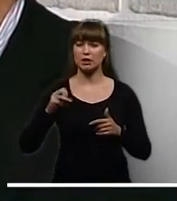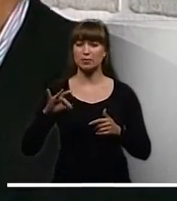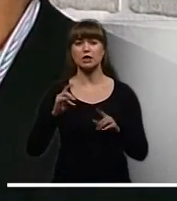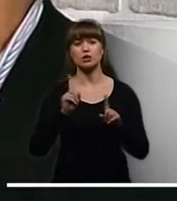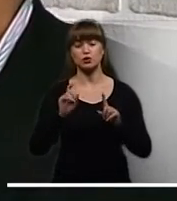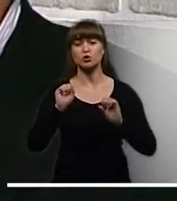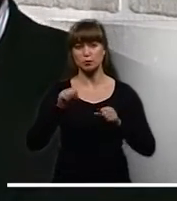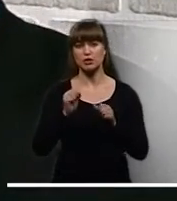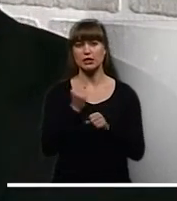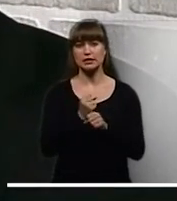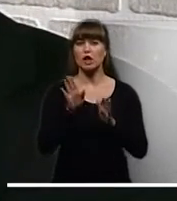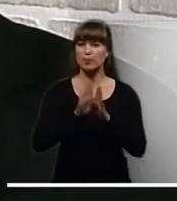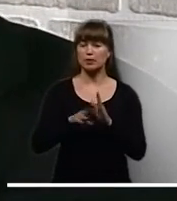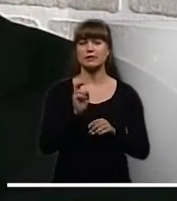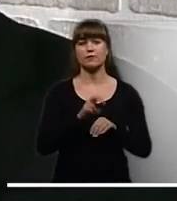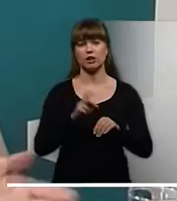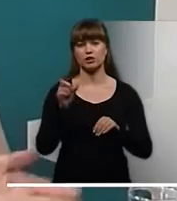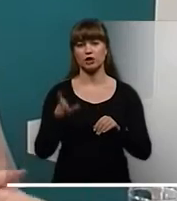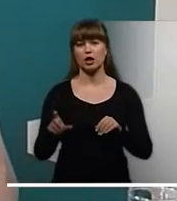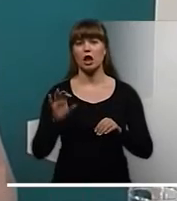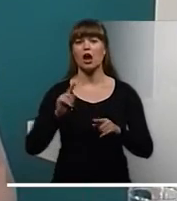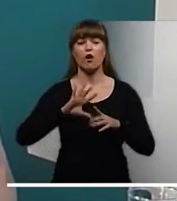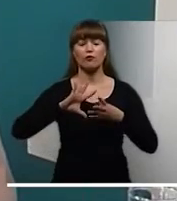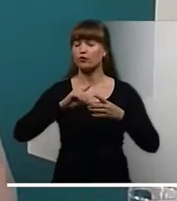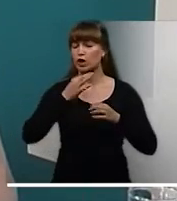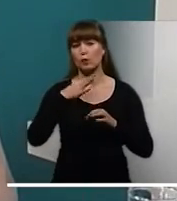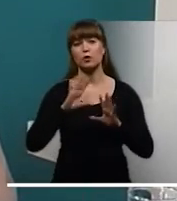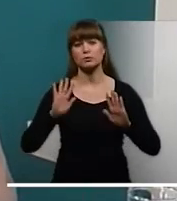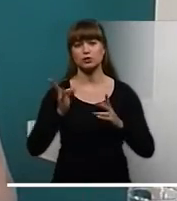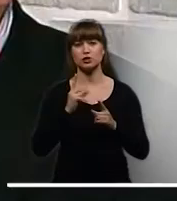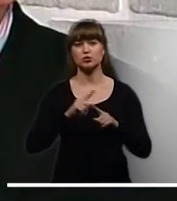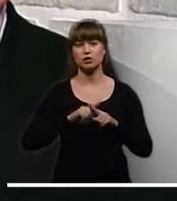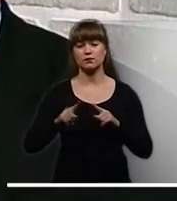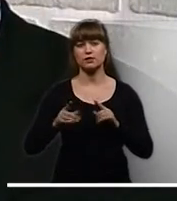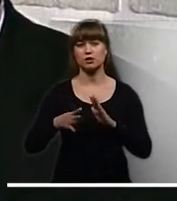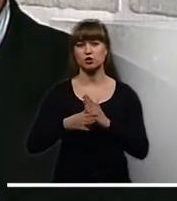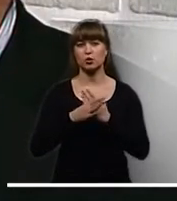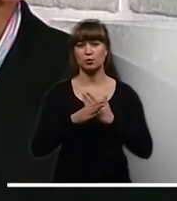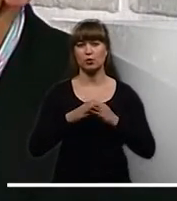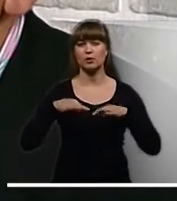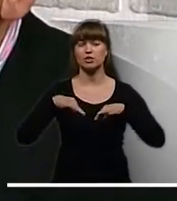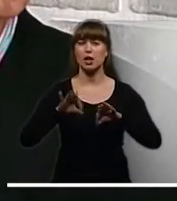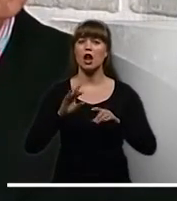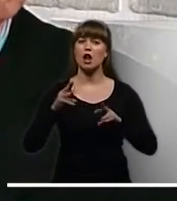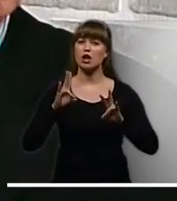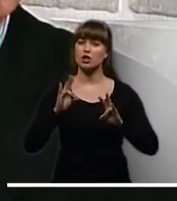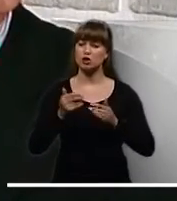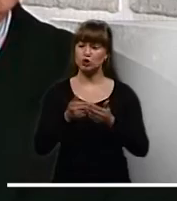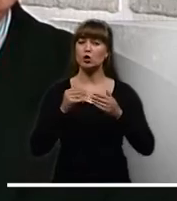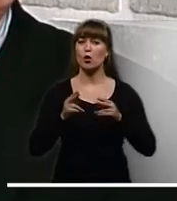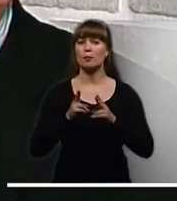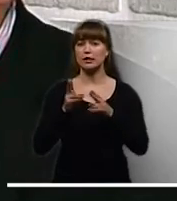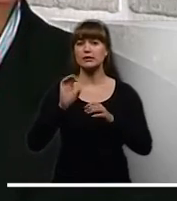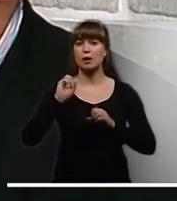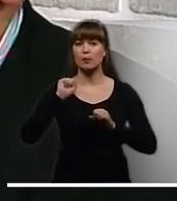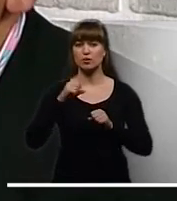то, что можно сделать без врача. В любом случае, скорую вызывать. Ну, есть, наверное, семикаракорские скорые. Но до приезда это